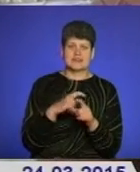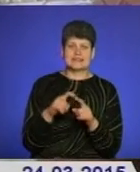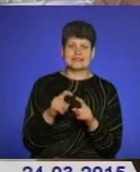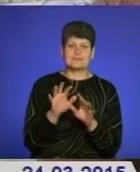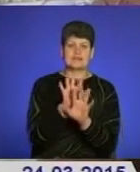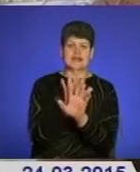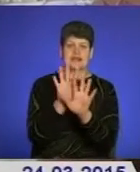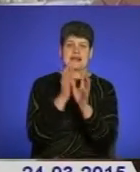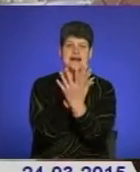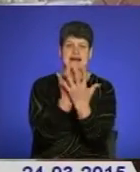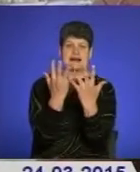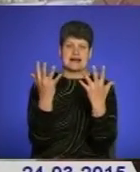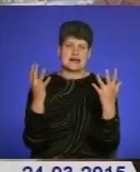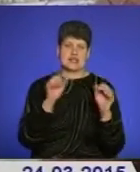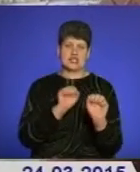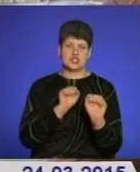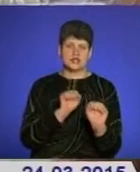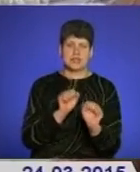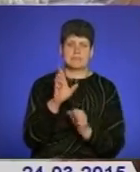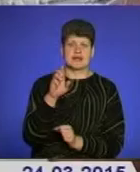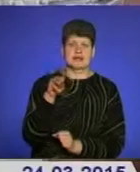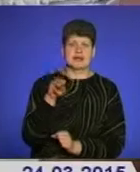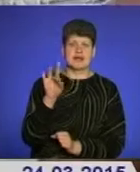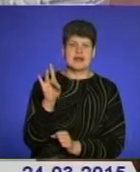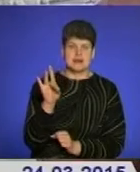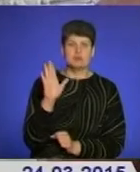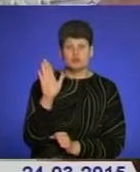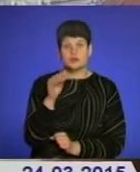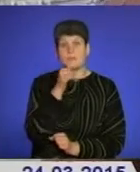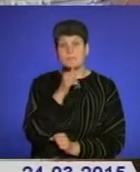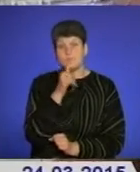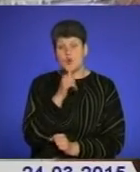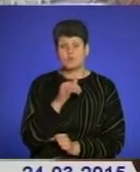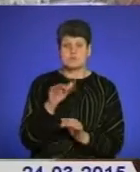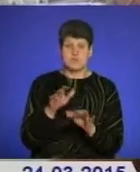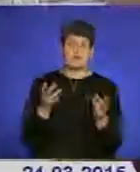БТРів, це кумулятивні. Тобто будемо пробувати, бо то справи такі, які потрібні.